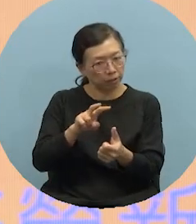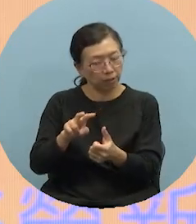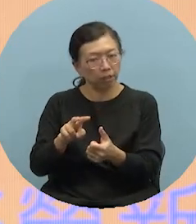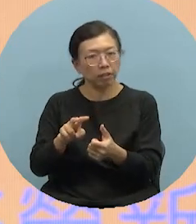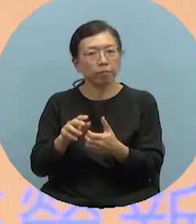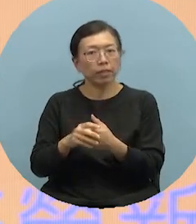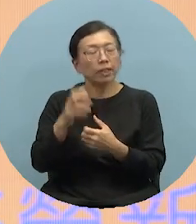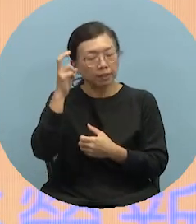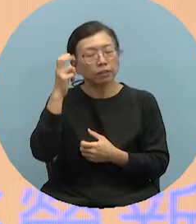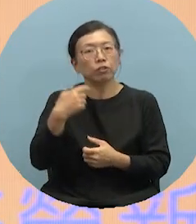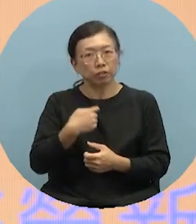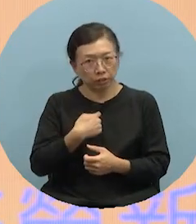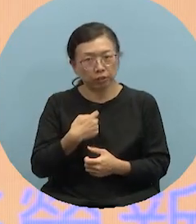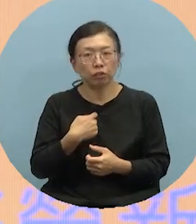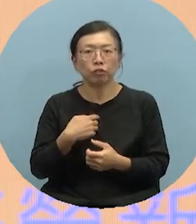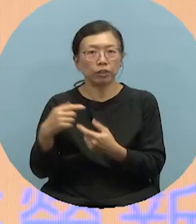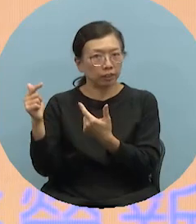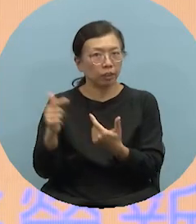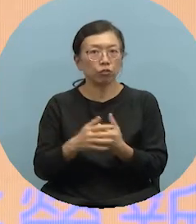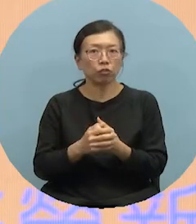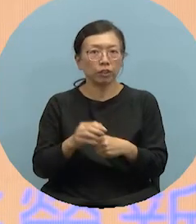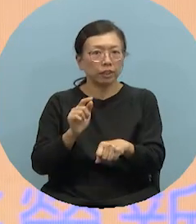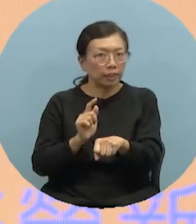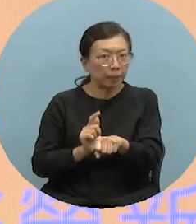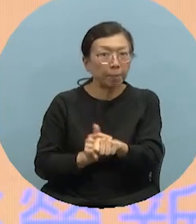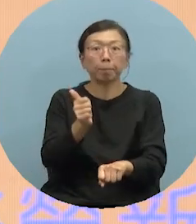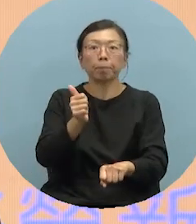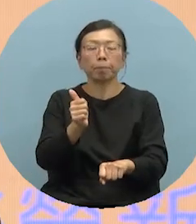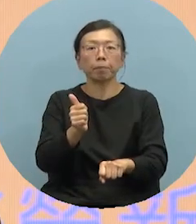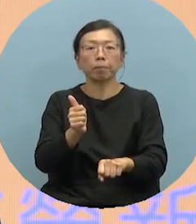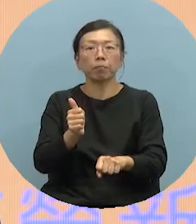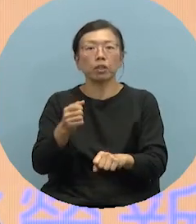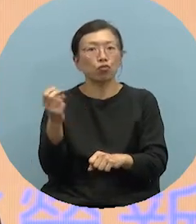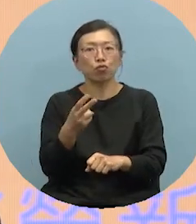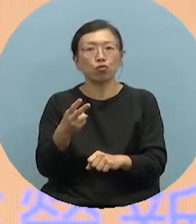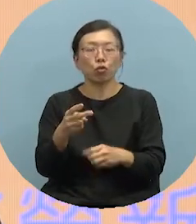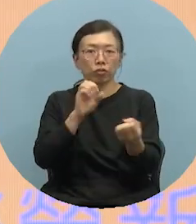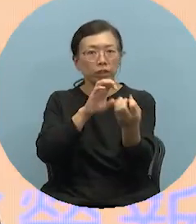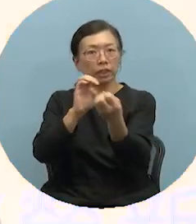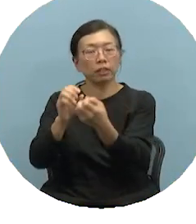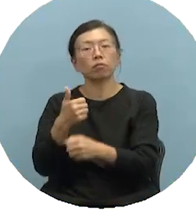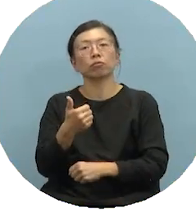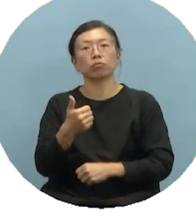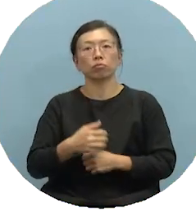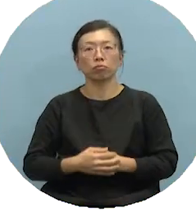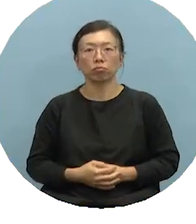究，然之後咧需要有一個合適嘅時機咧，先至喺社會度咧，大家有個討論比較好啲。